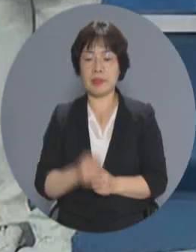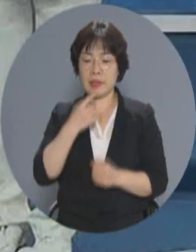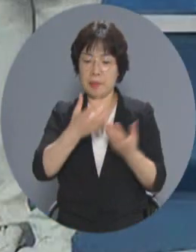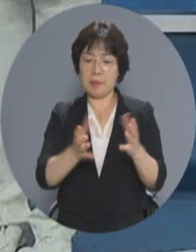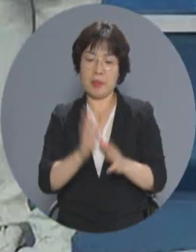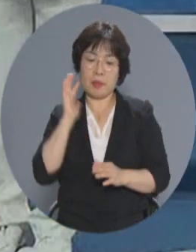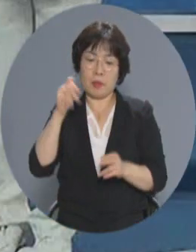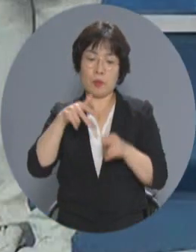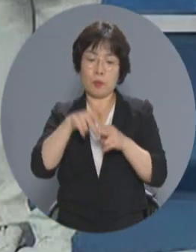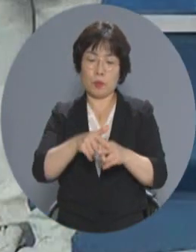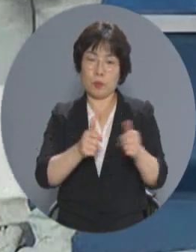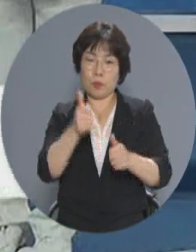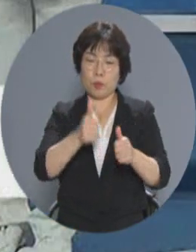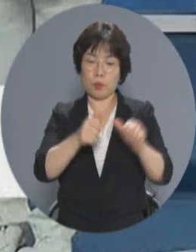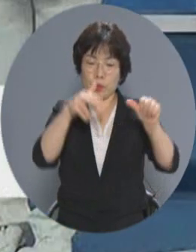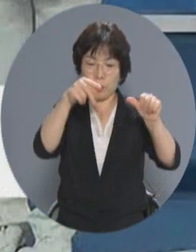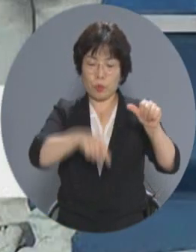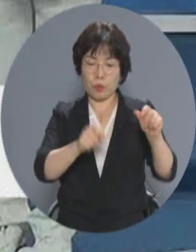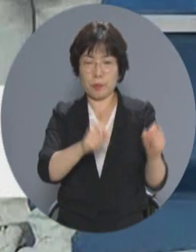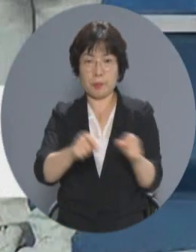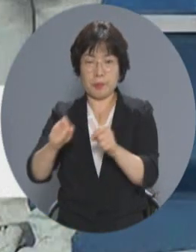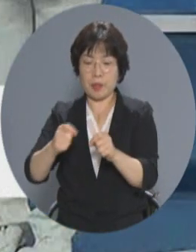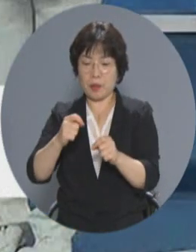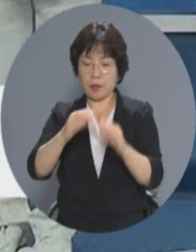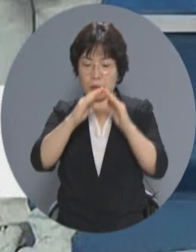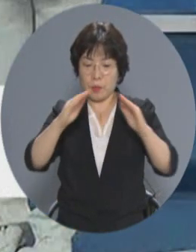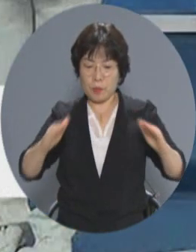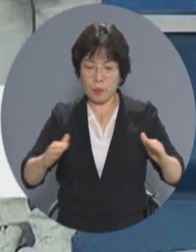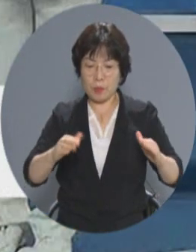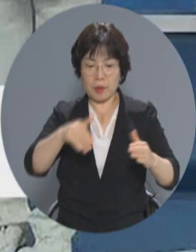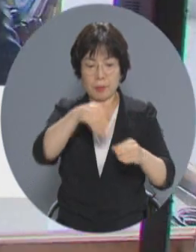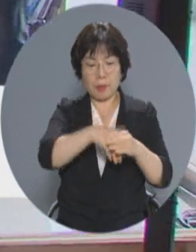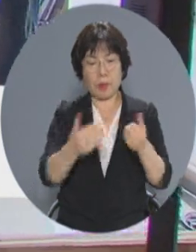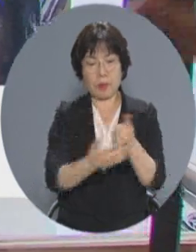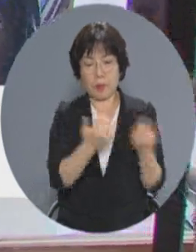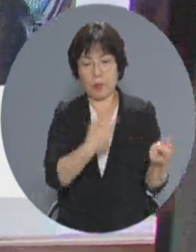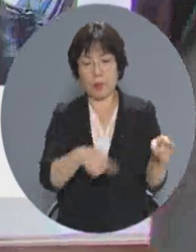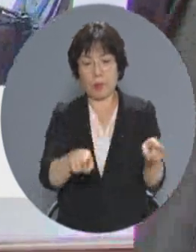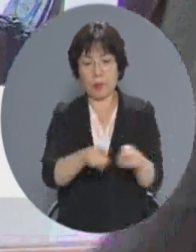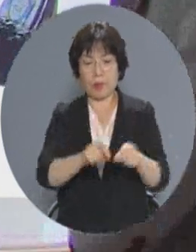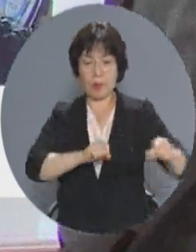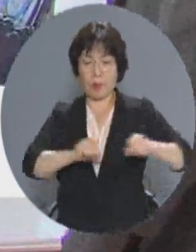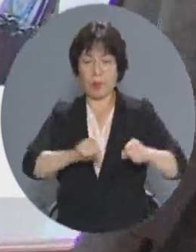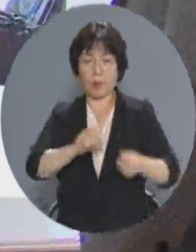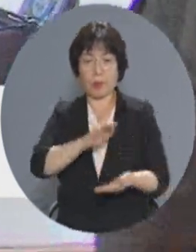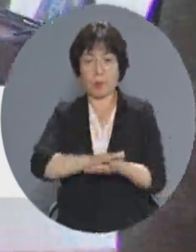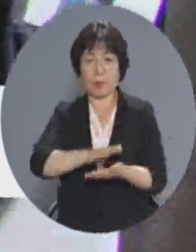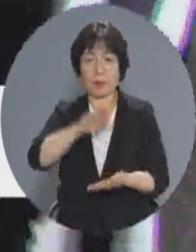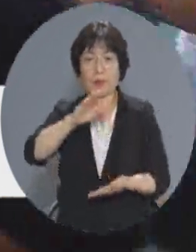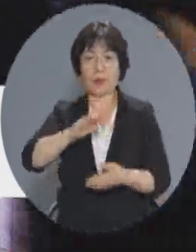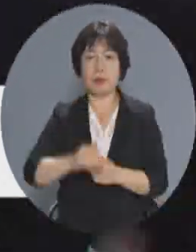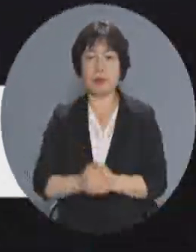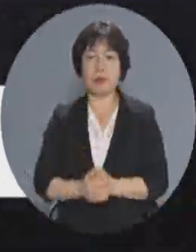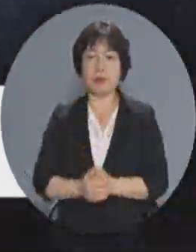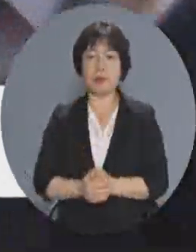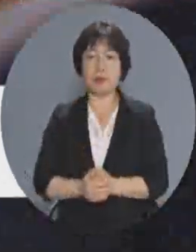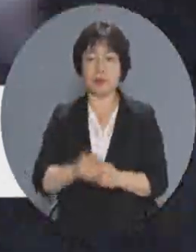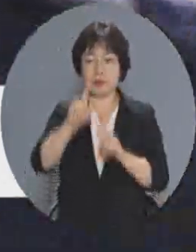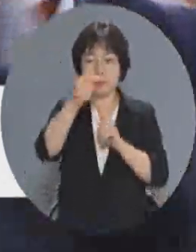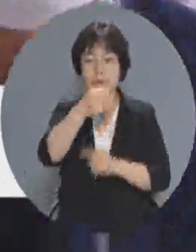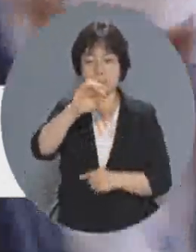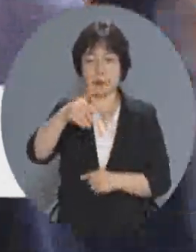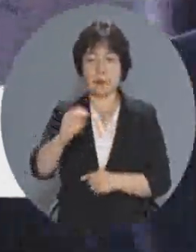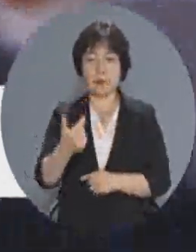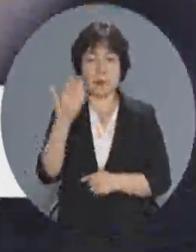민주당 대선 경선이 5주 연기되면서 호남 민심을 잡기 위한 후보들의 움직임이 더욱 뜨거워지고 있습니다. 이낙연